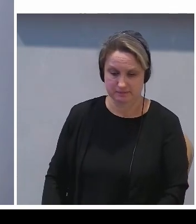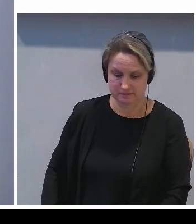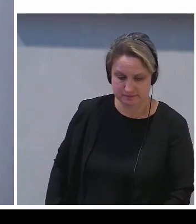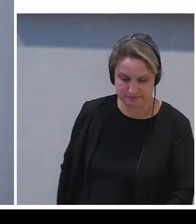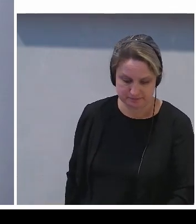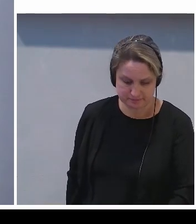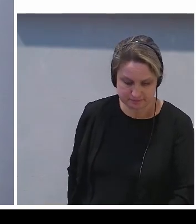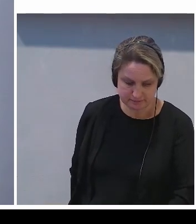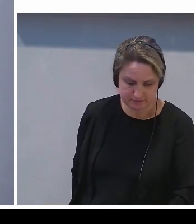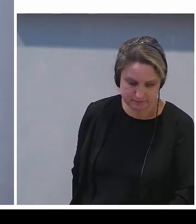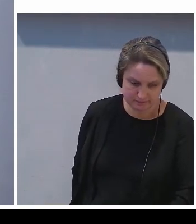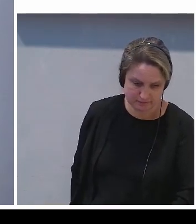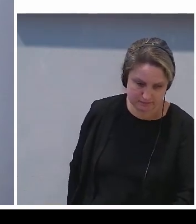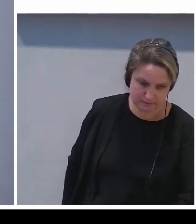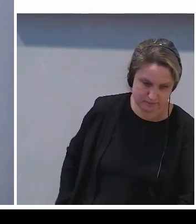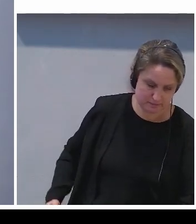Lõppeks